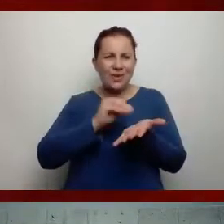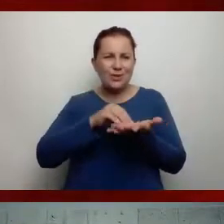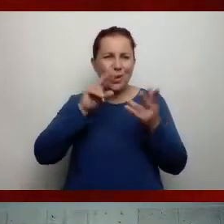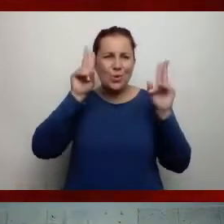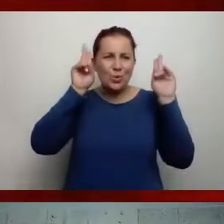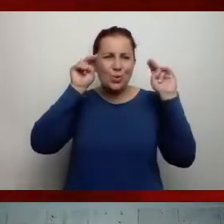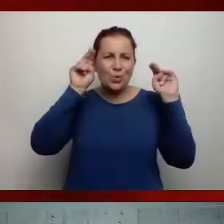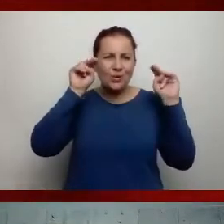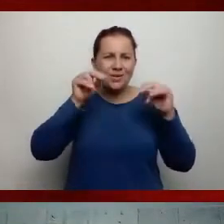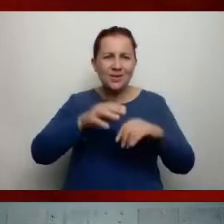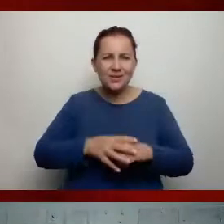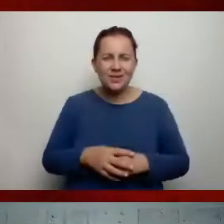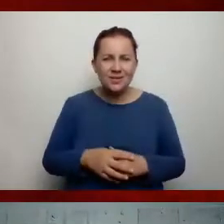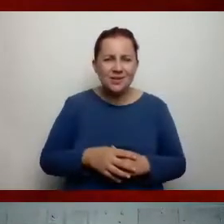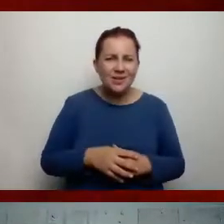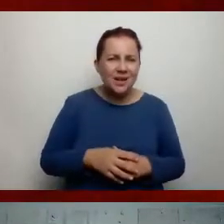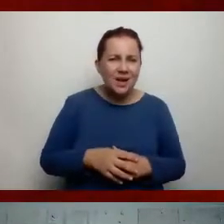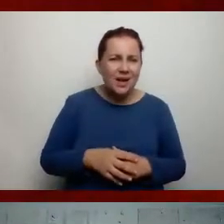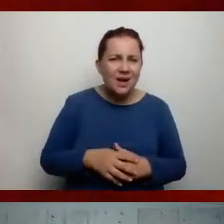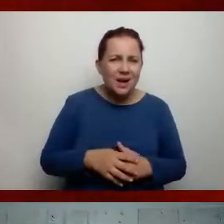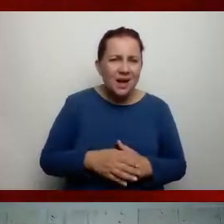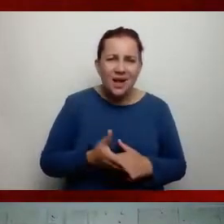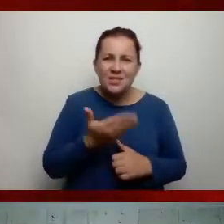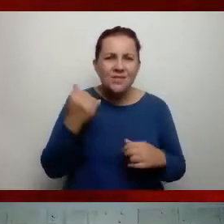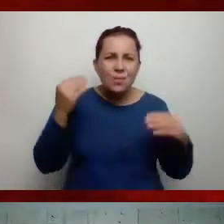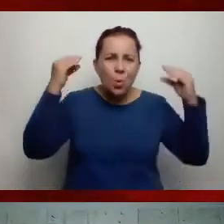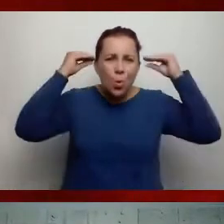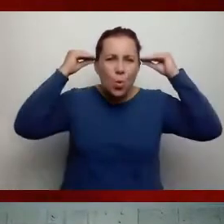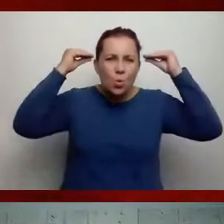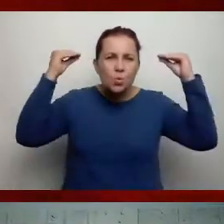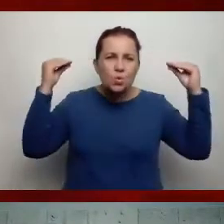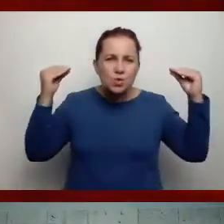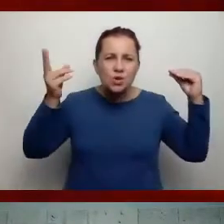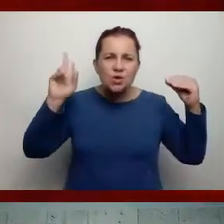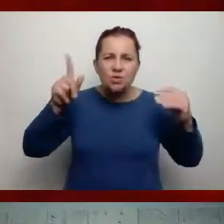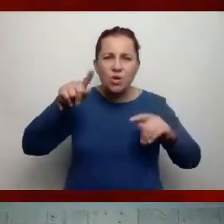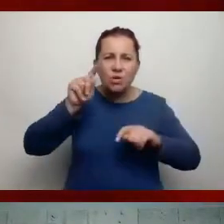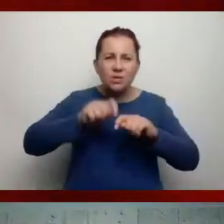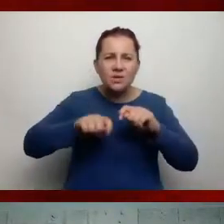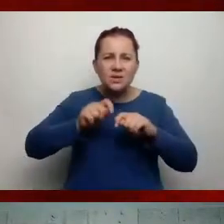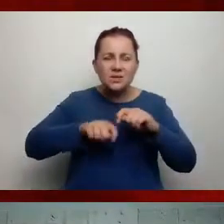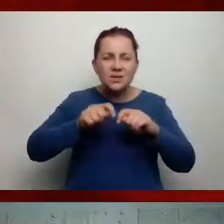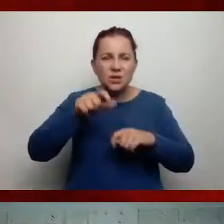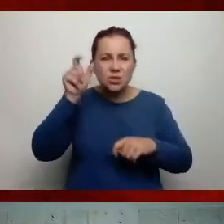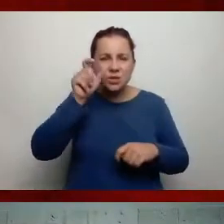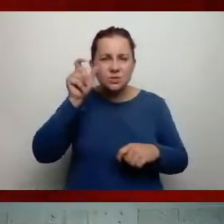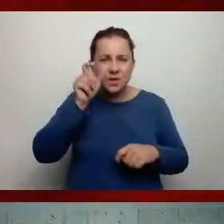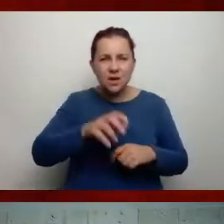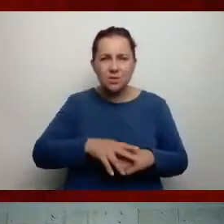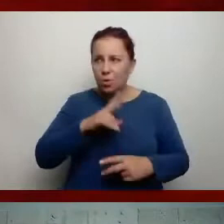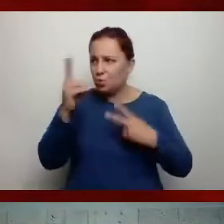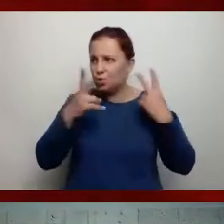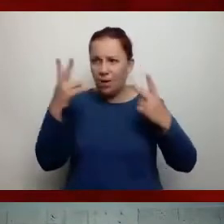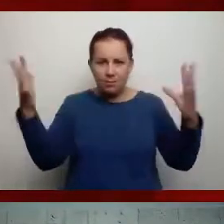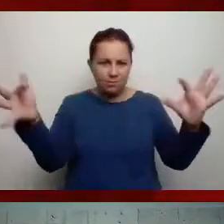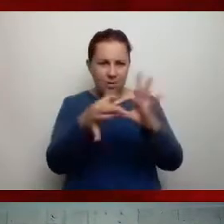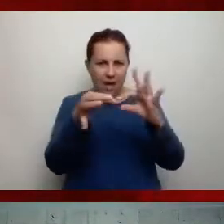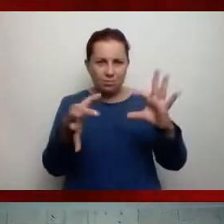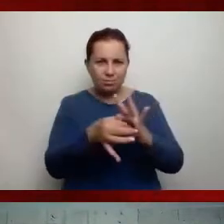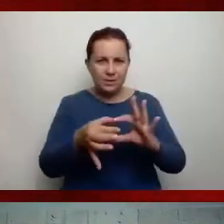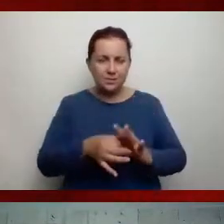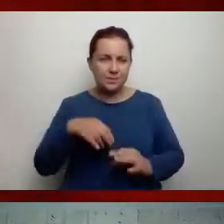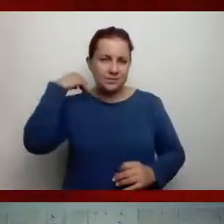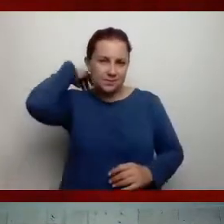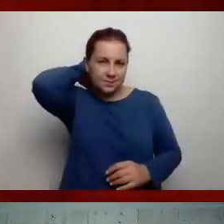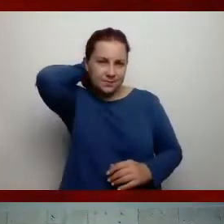ale nie wiem dlaczego odstające uszy naiwnych konfidentów. Proszę nawiązania do tego. Właśnie szukam tych nawiązań, znaczy do